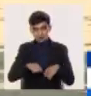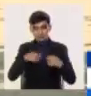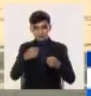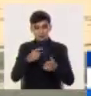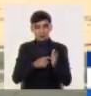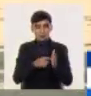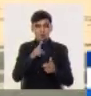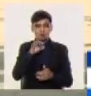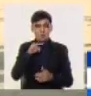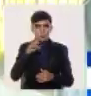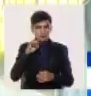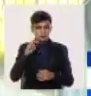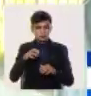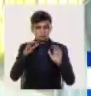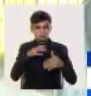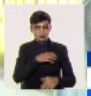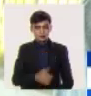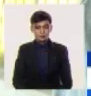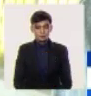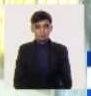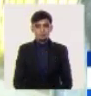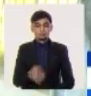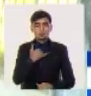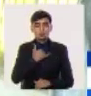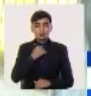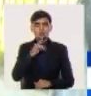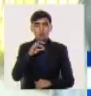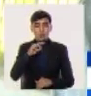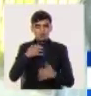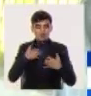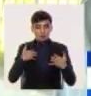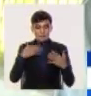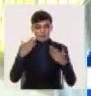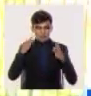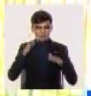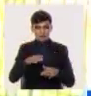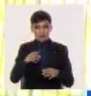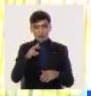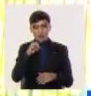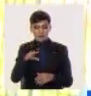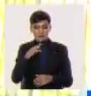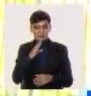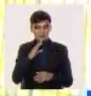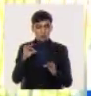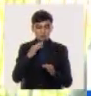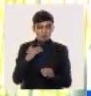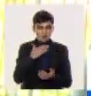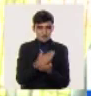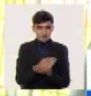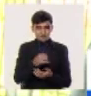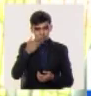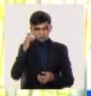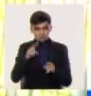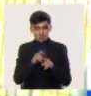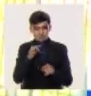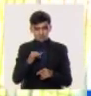зоопарк у нас зоопарке достаточно львов самцов поэтому возможности принять